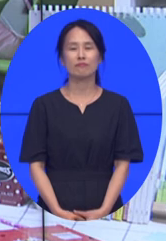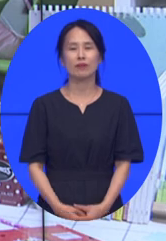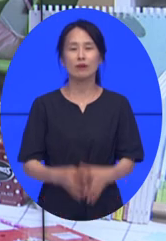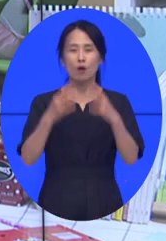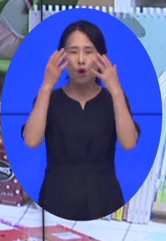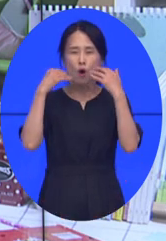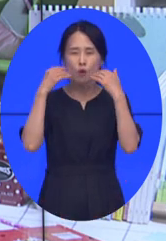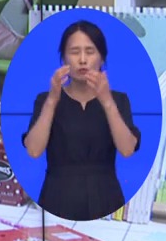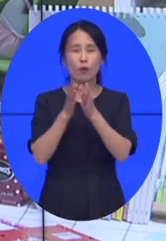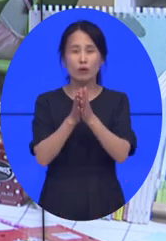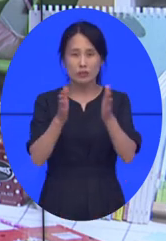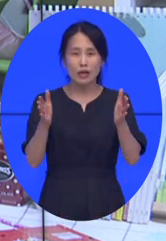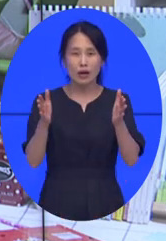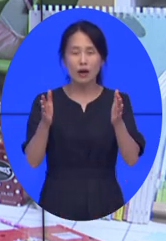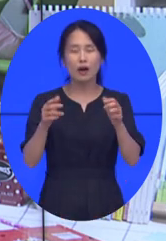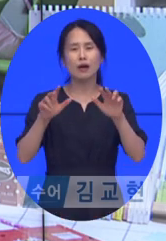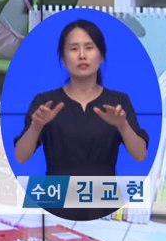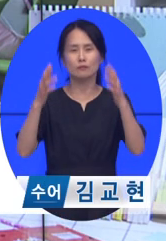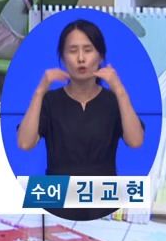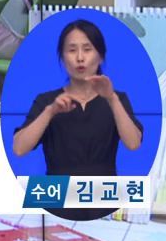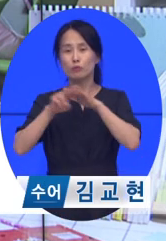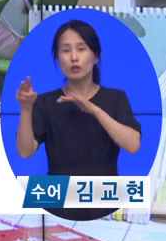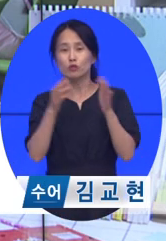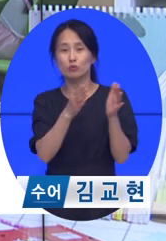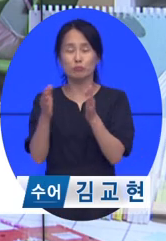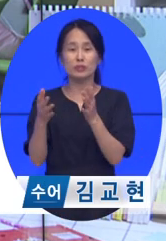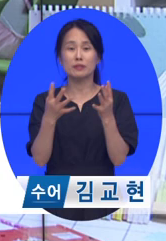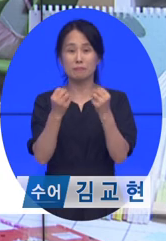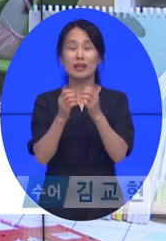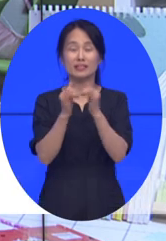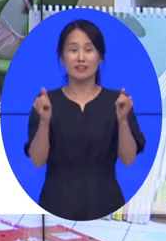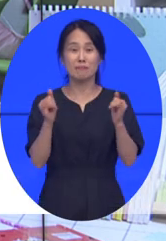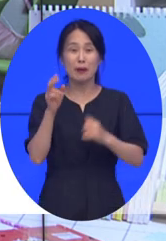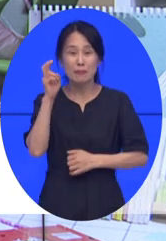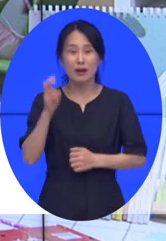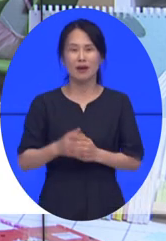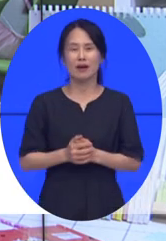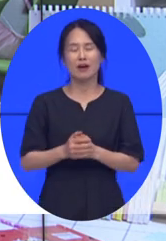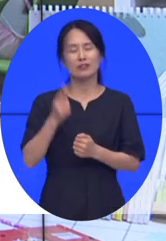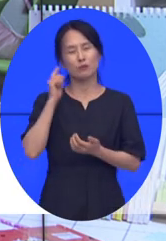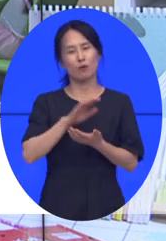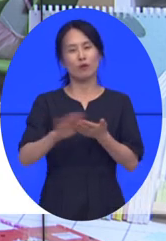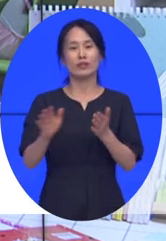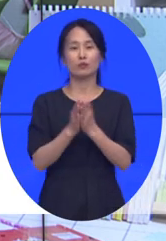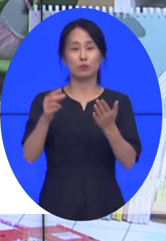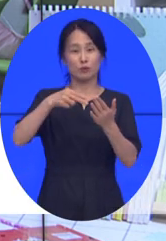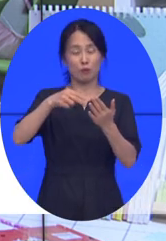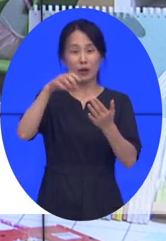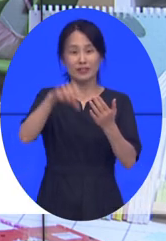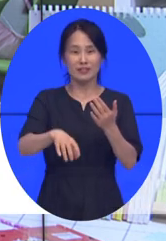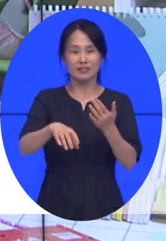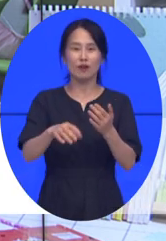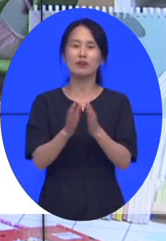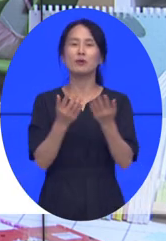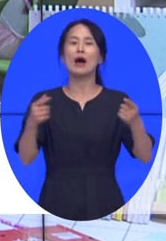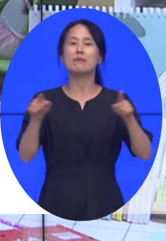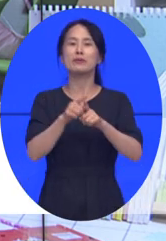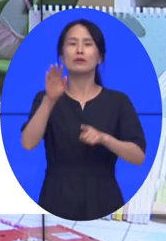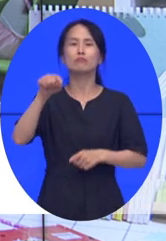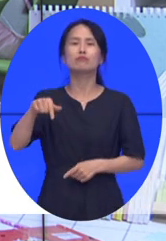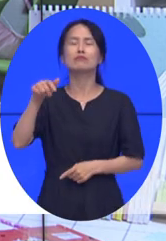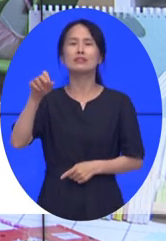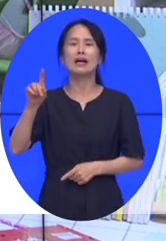본격적인 무더위가 시작되면서 피서 준비하는 분들 많으시죠? 시원한 도서관에서 책과 함께 부캉스를 즐겨보시는